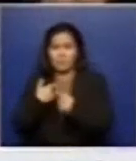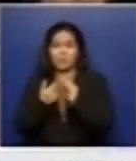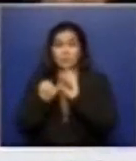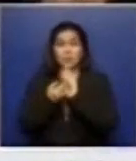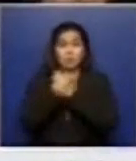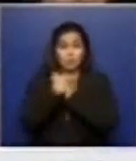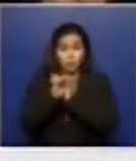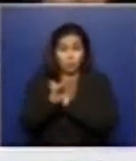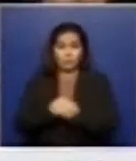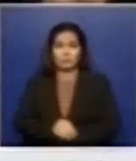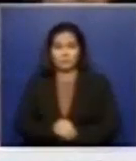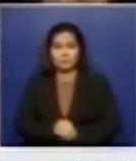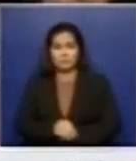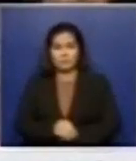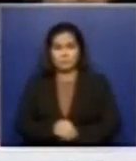จับ